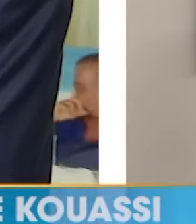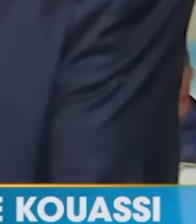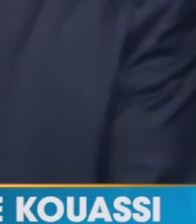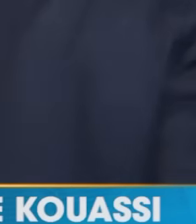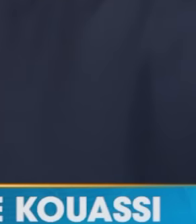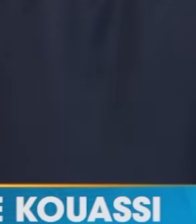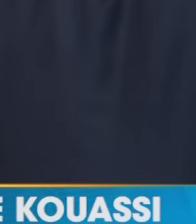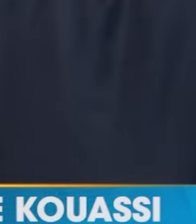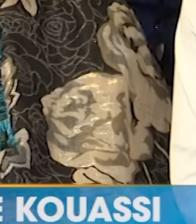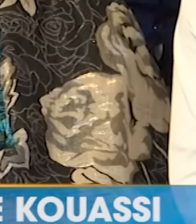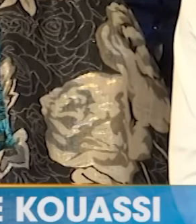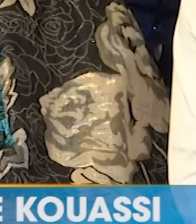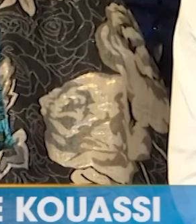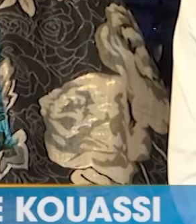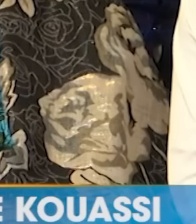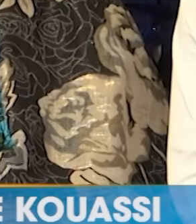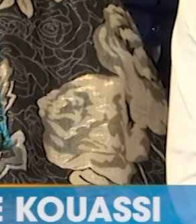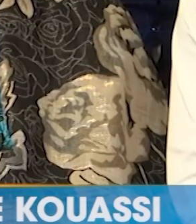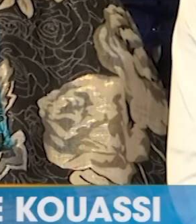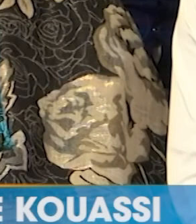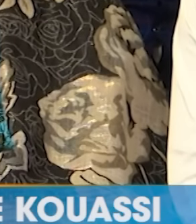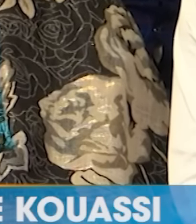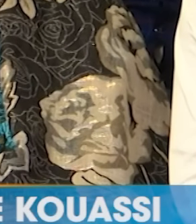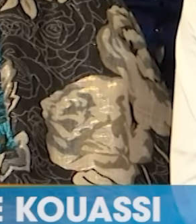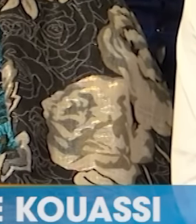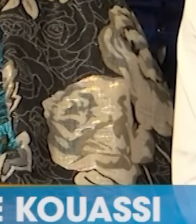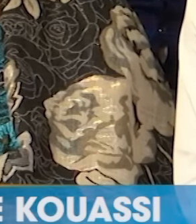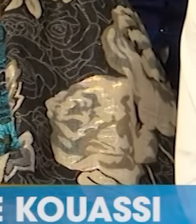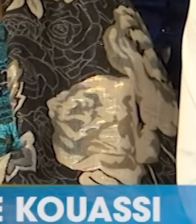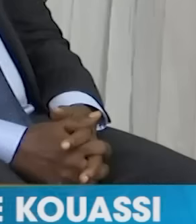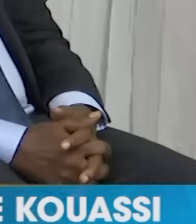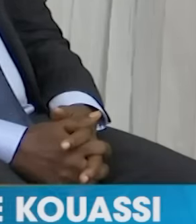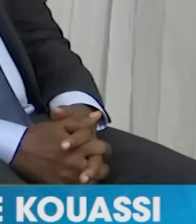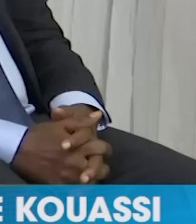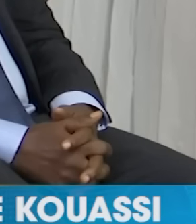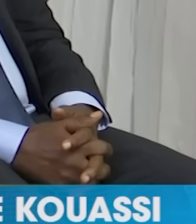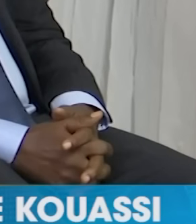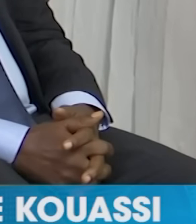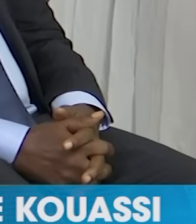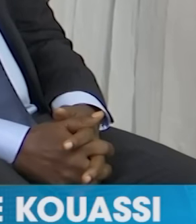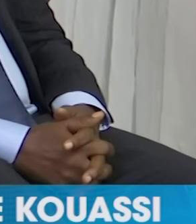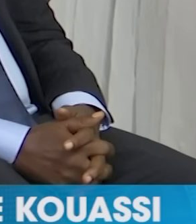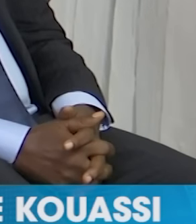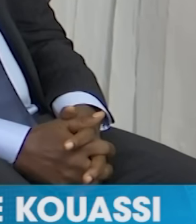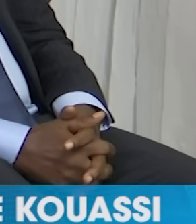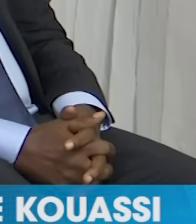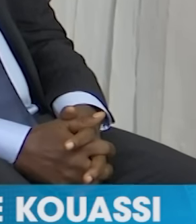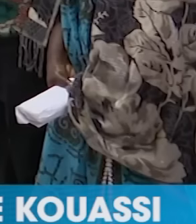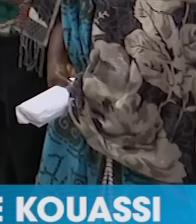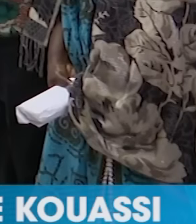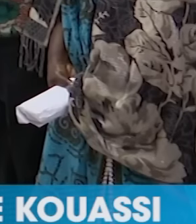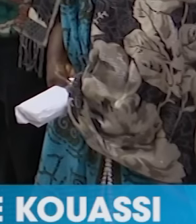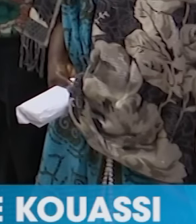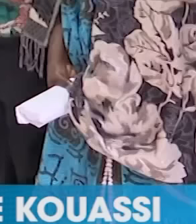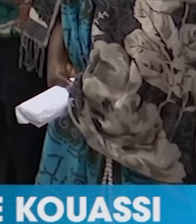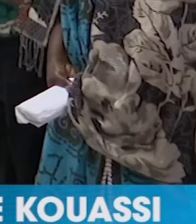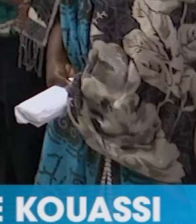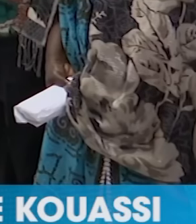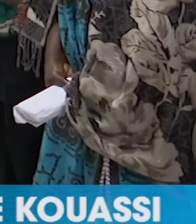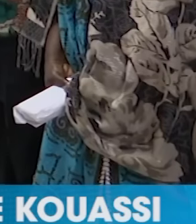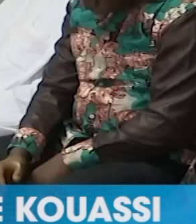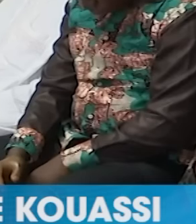Accident du convoi d'élèves parti en séjour linguistique au Ghana. Le gouvernement ivoirien reste solidaire des familles endeuillées. Le